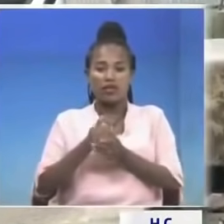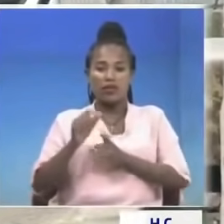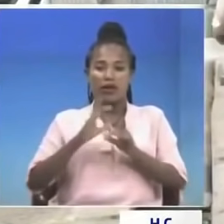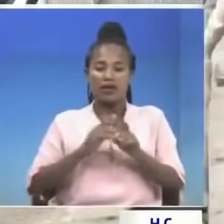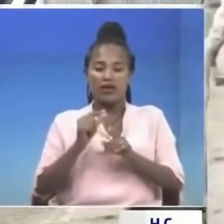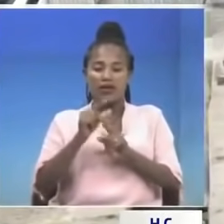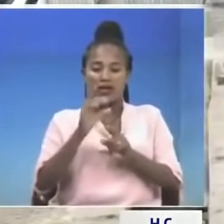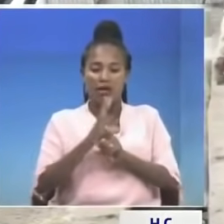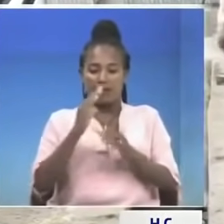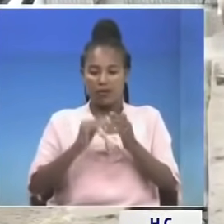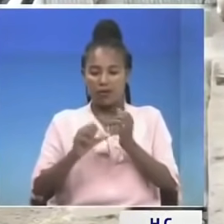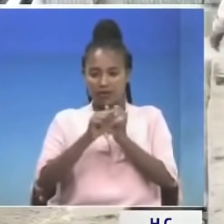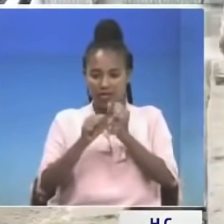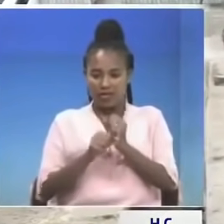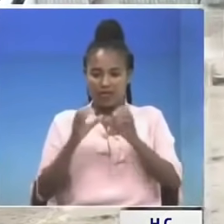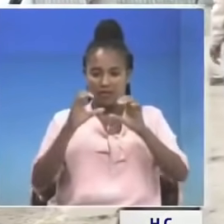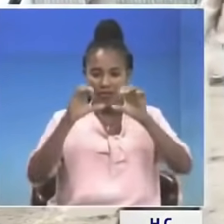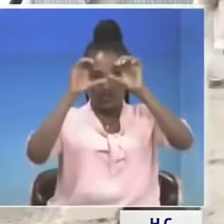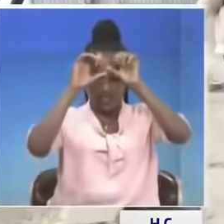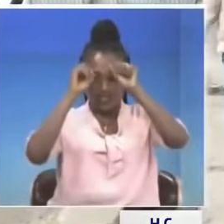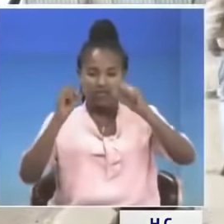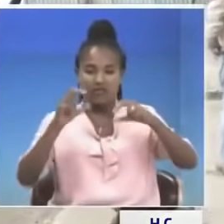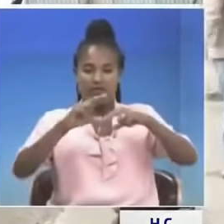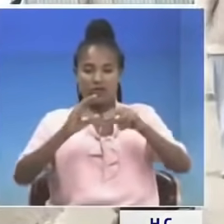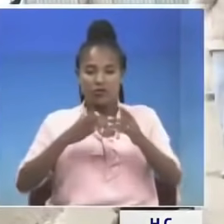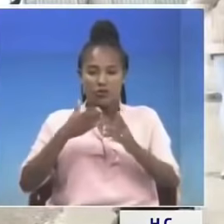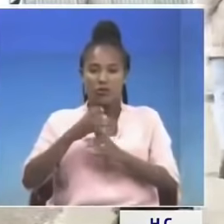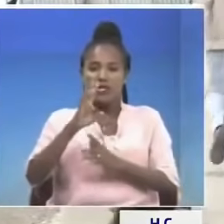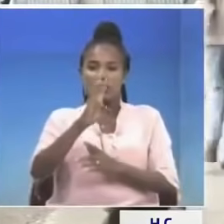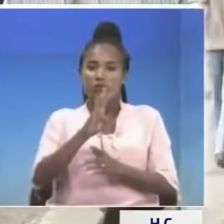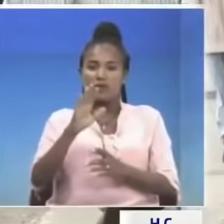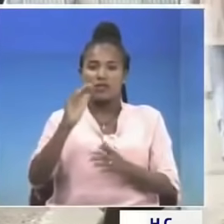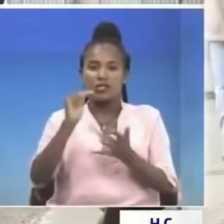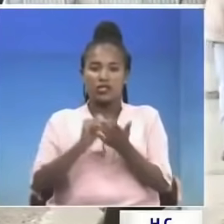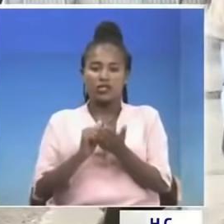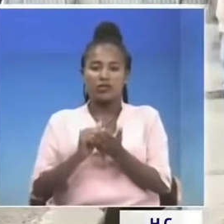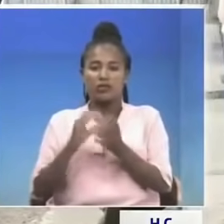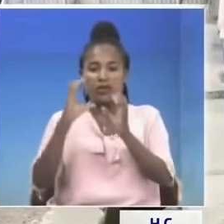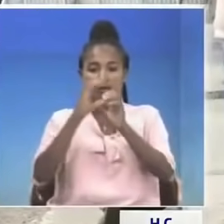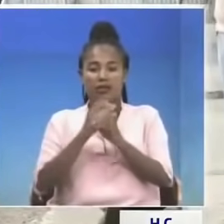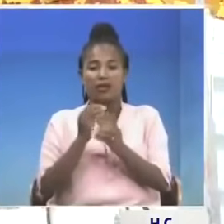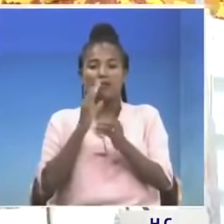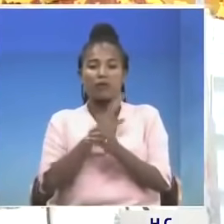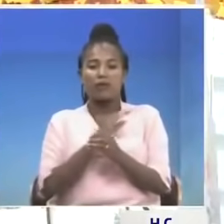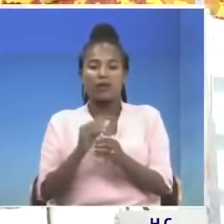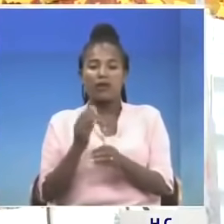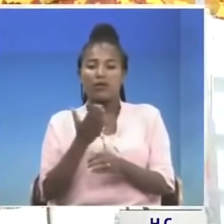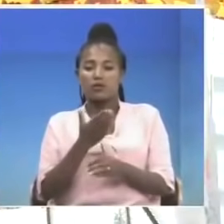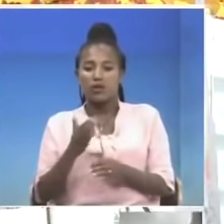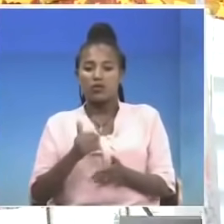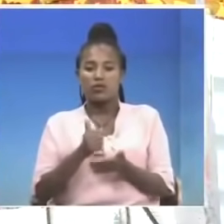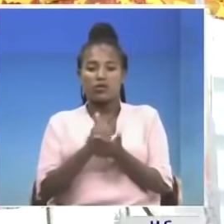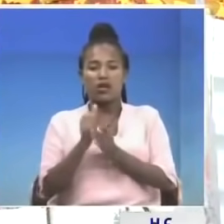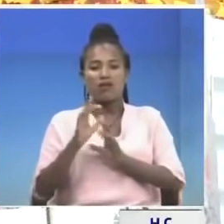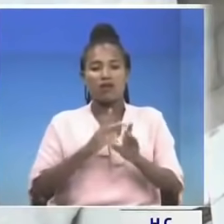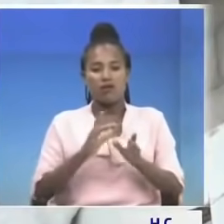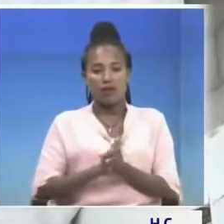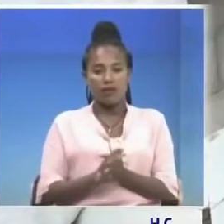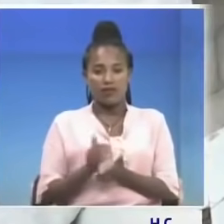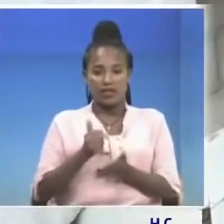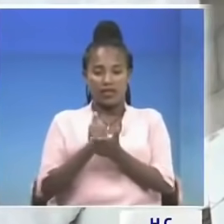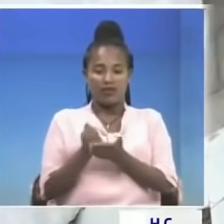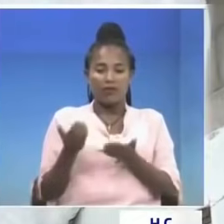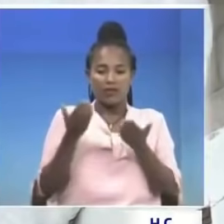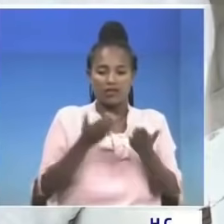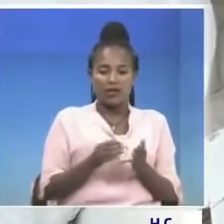ቃል በገቡት መሰረት በፕሬዝዳንት ጽህፈት ቤታቸው በኩል 650 ሺህ ብር የሚገመት የምግብና የቁሳቁስ ድጋፍ አድርገዋል። ድጋፉን